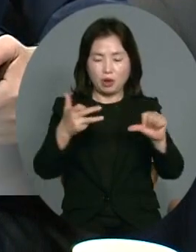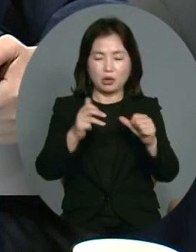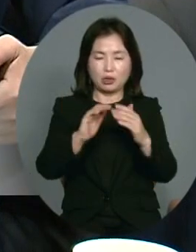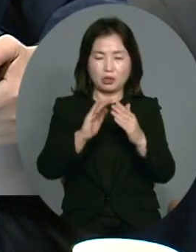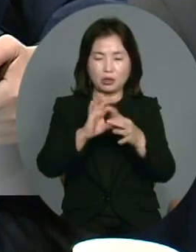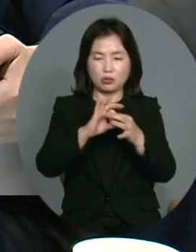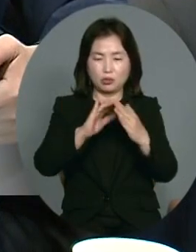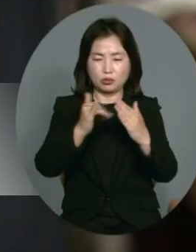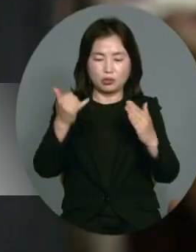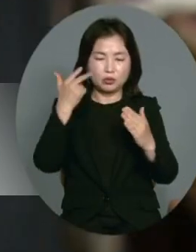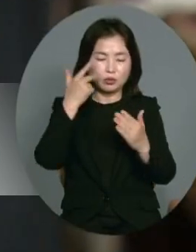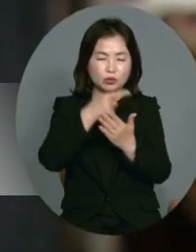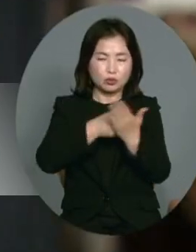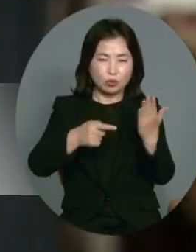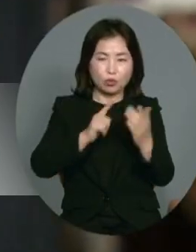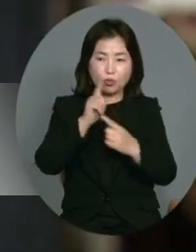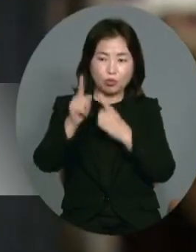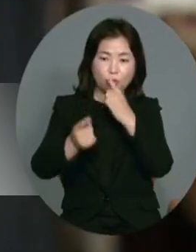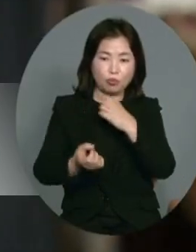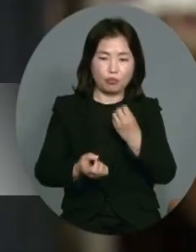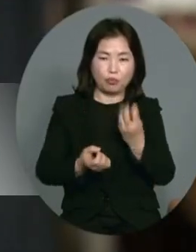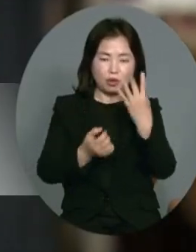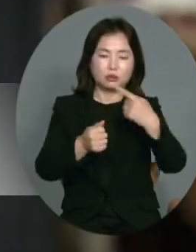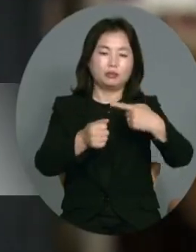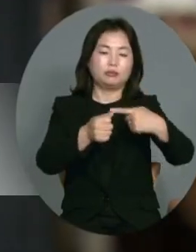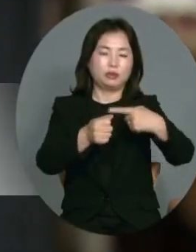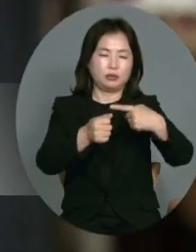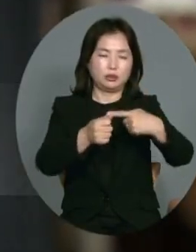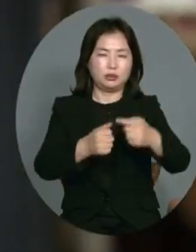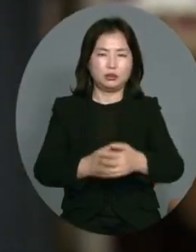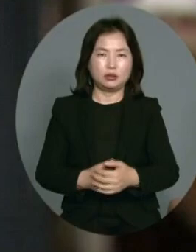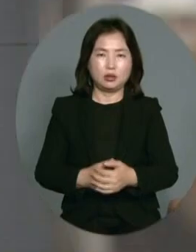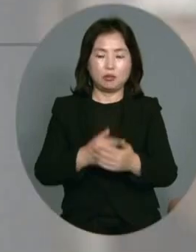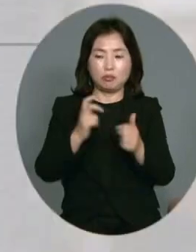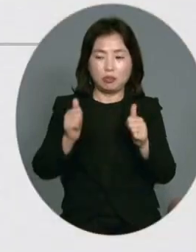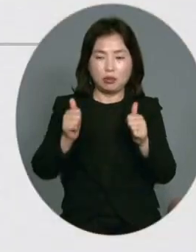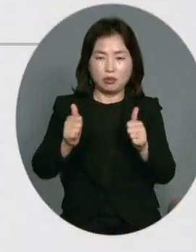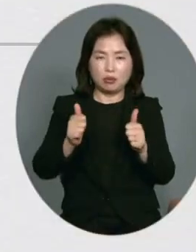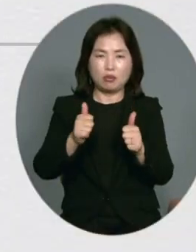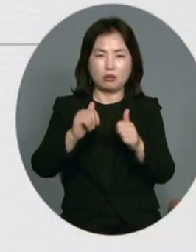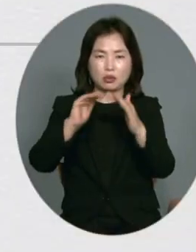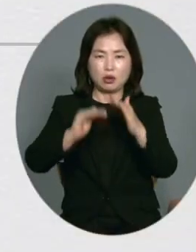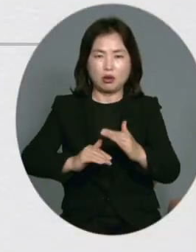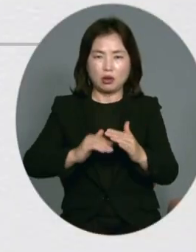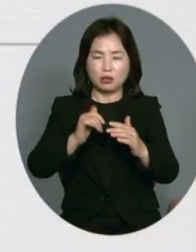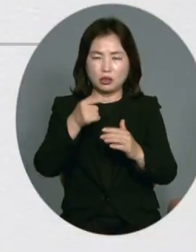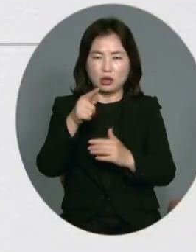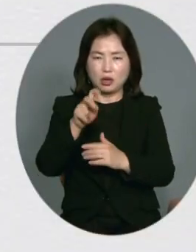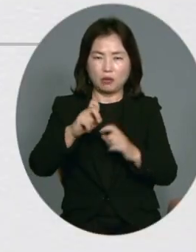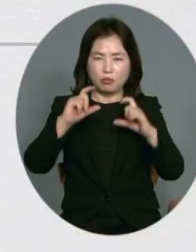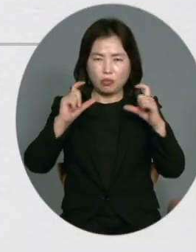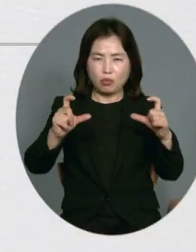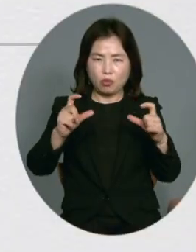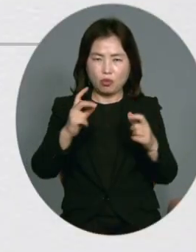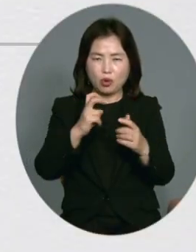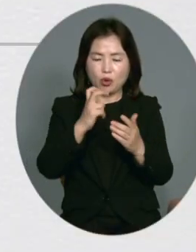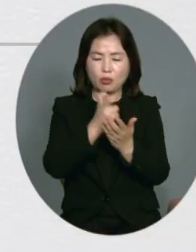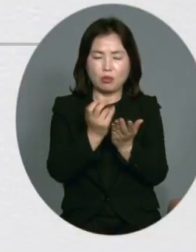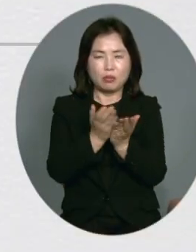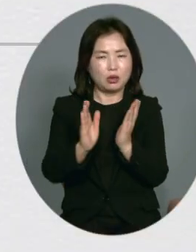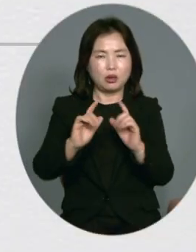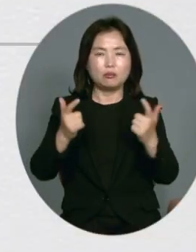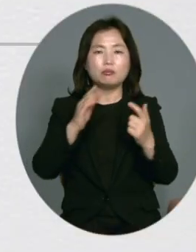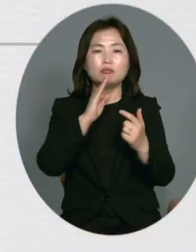가운데 정신적 손해배상 소송 승소는 첫 사례입니다. 법원은 이 사건 개헌포고는 위헌 무효임이